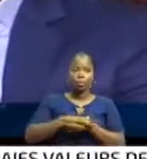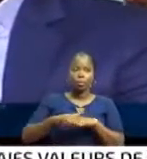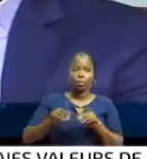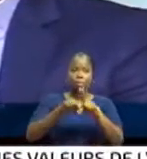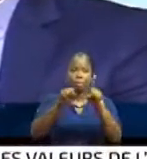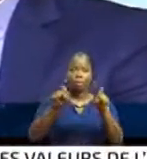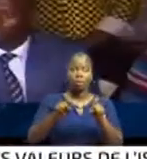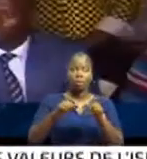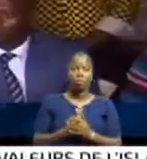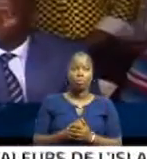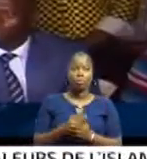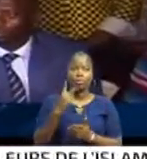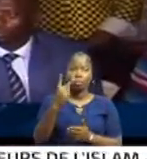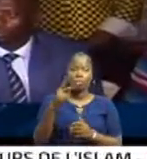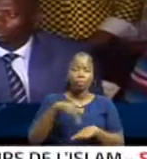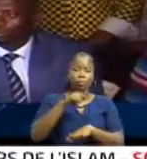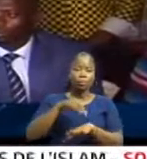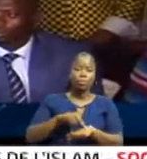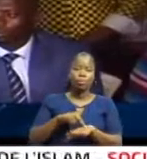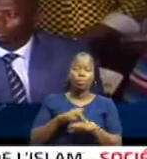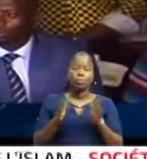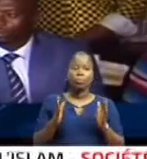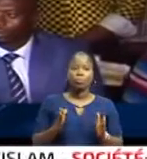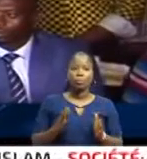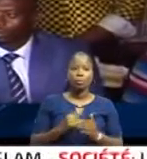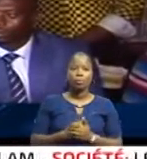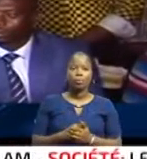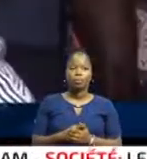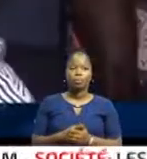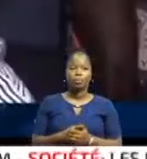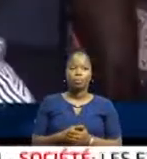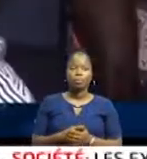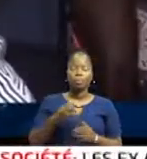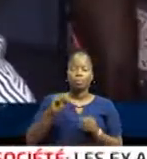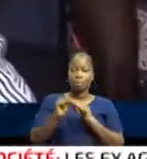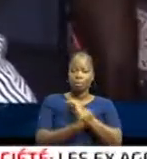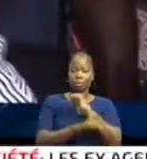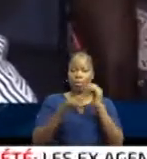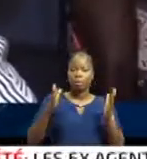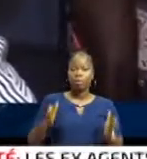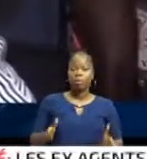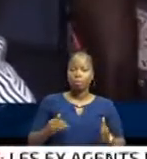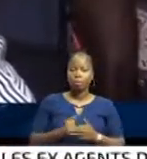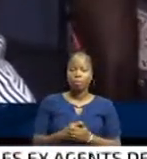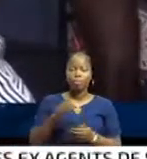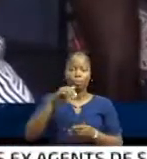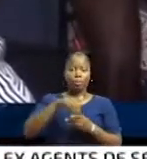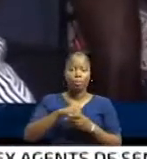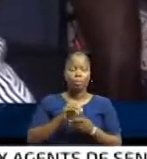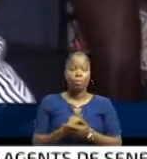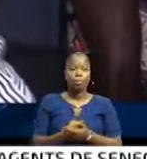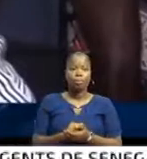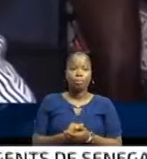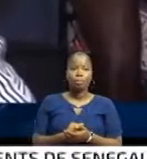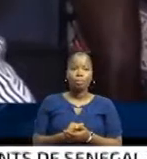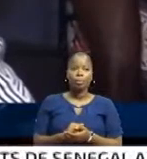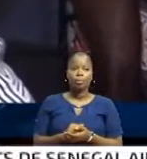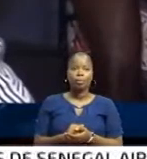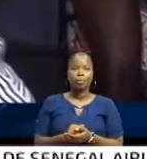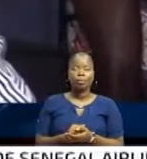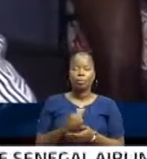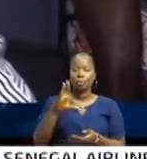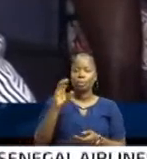double nationalité le ps à l'égalité référence aux français ni